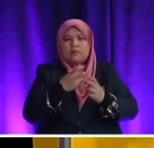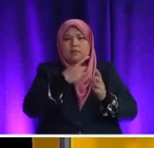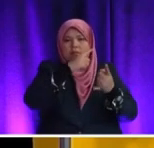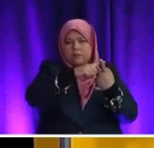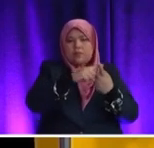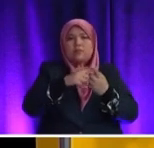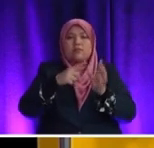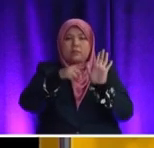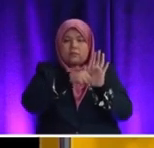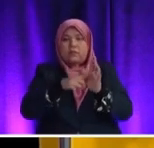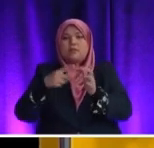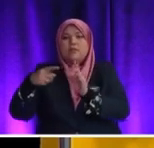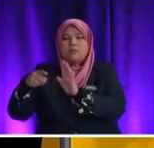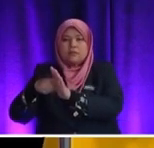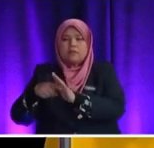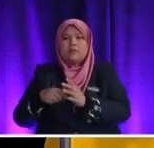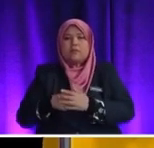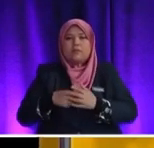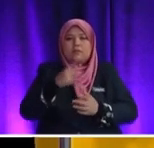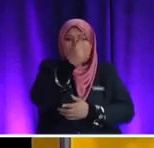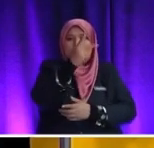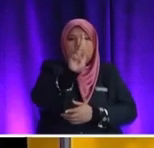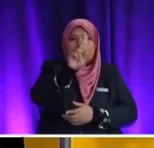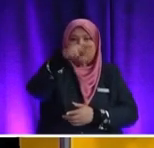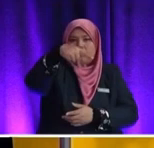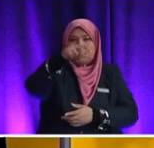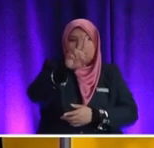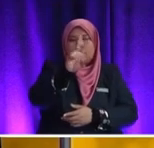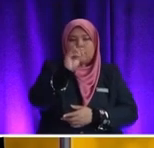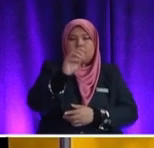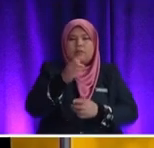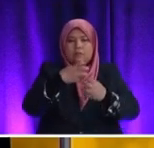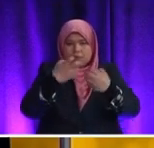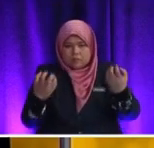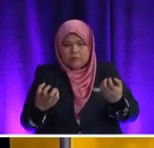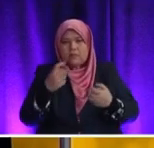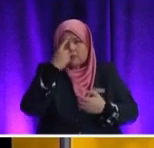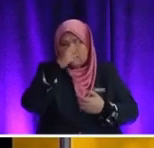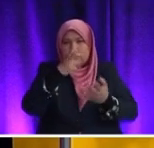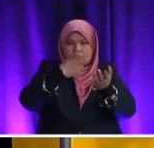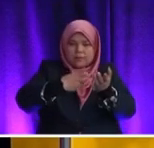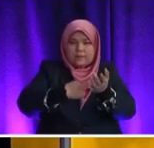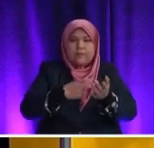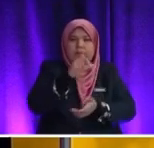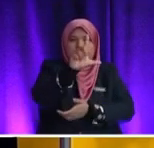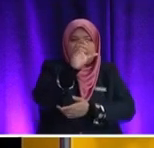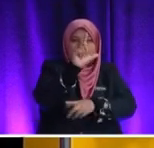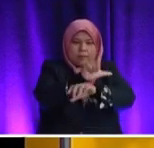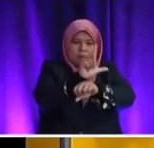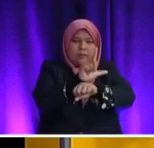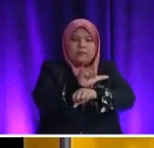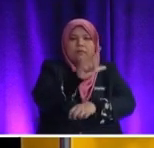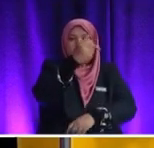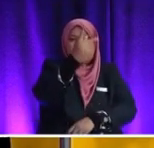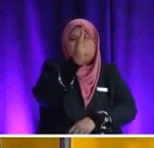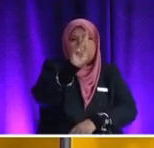akupun tadi untuk kita asingkan Kita hasilkan logam ku from dan Logam cuprum